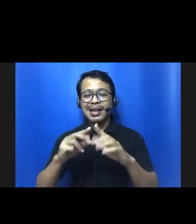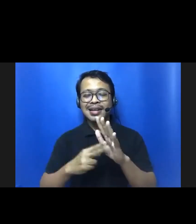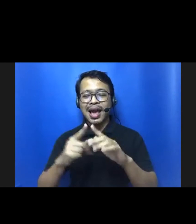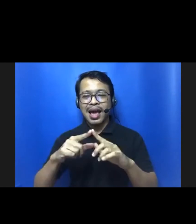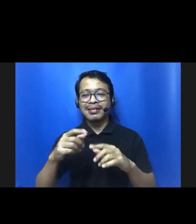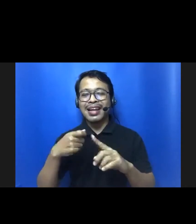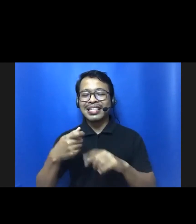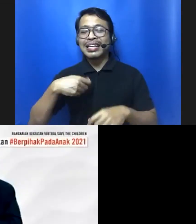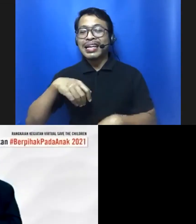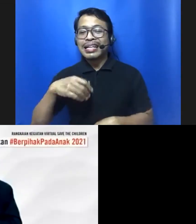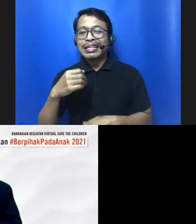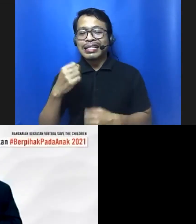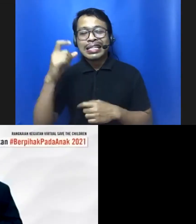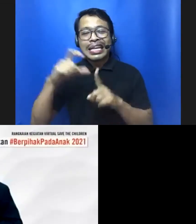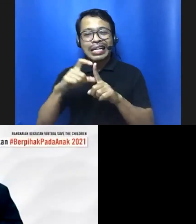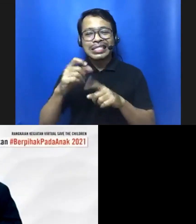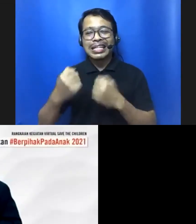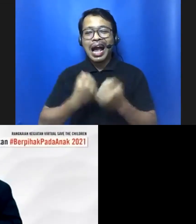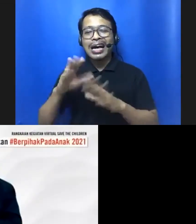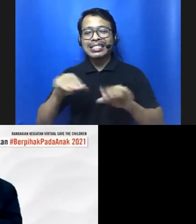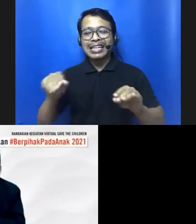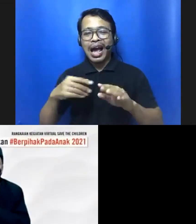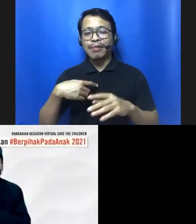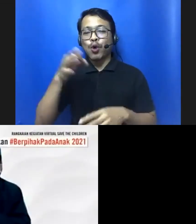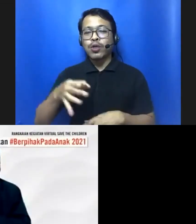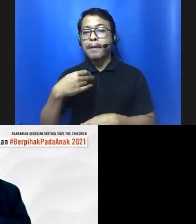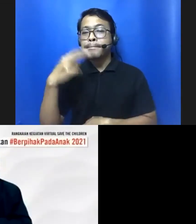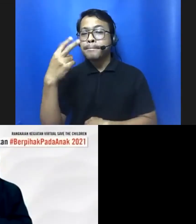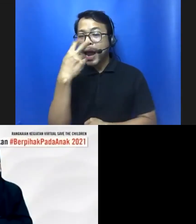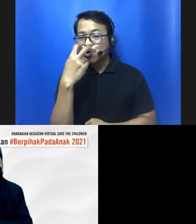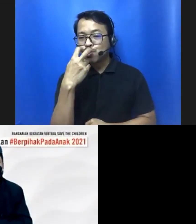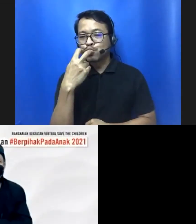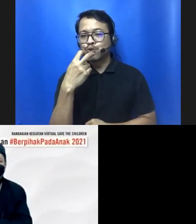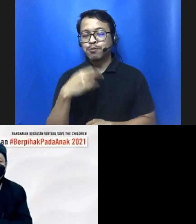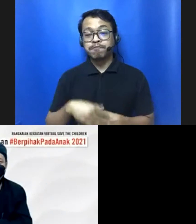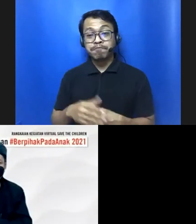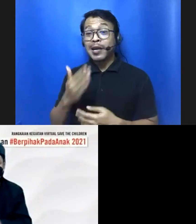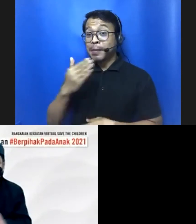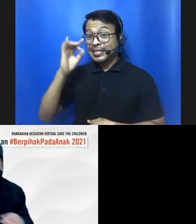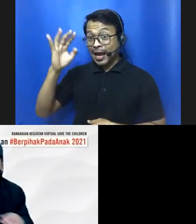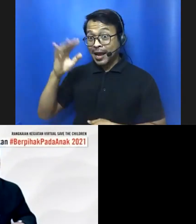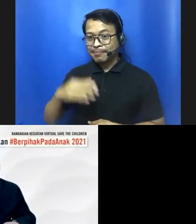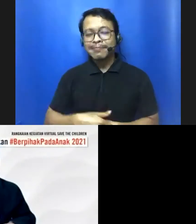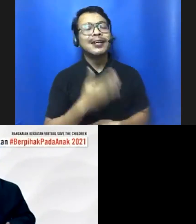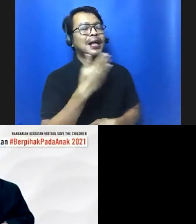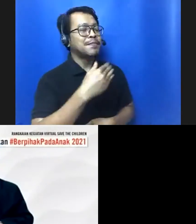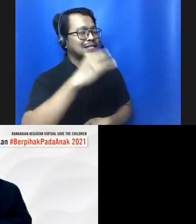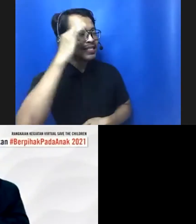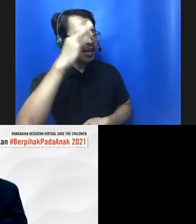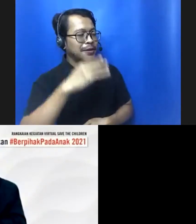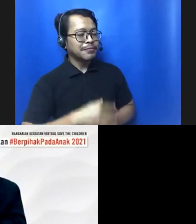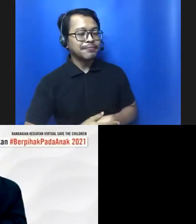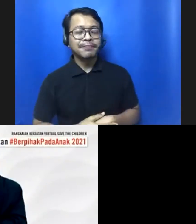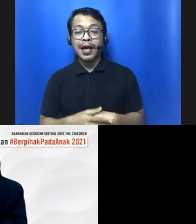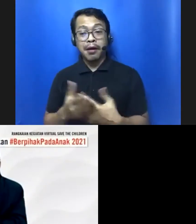Jawa Barat. Siang, Pak Marsana. Selamat siang. Baik, Pak,